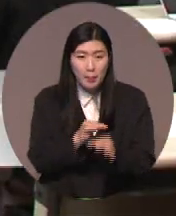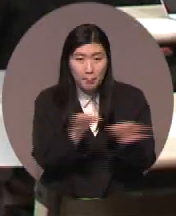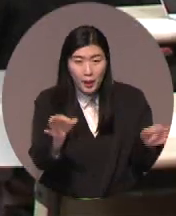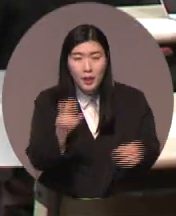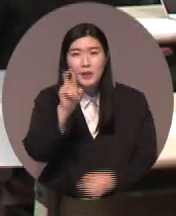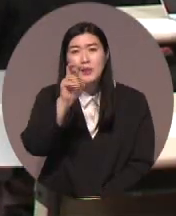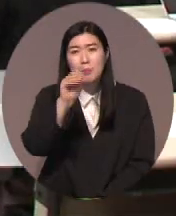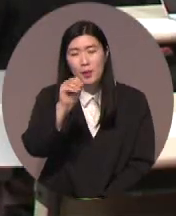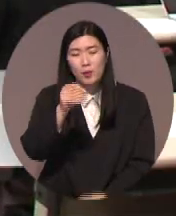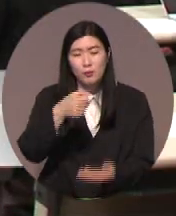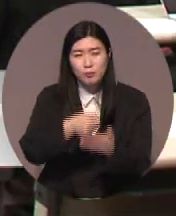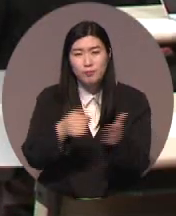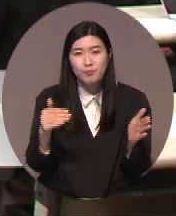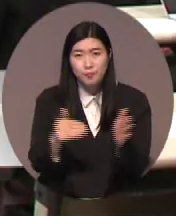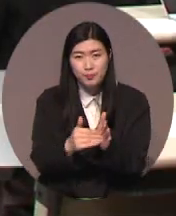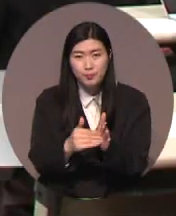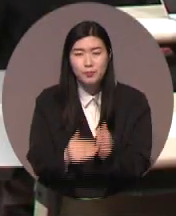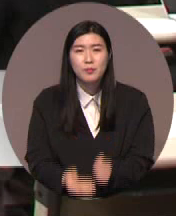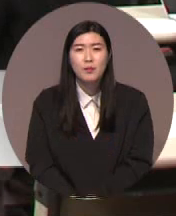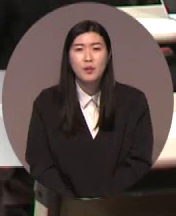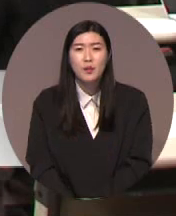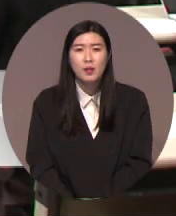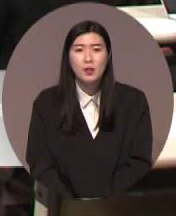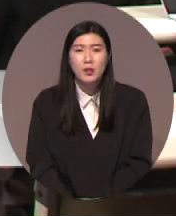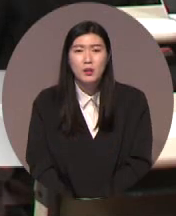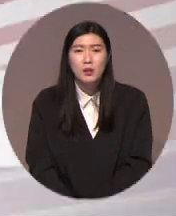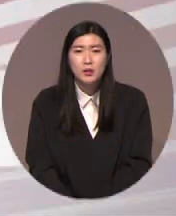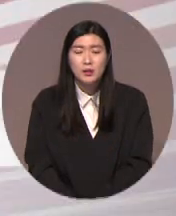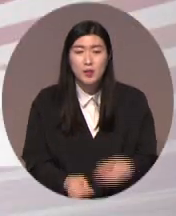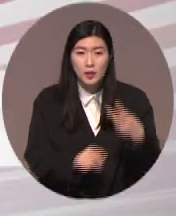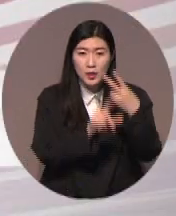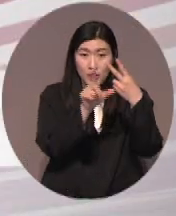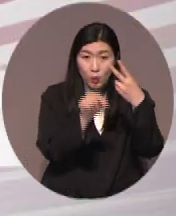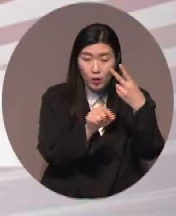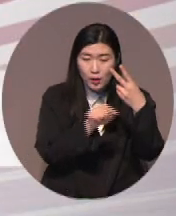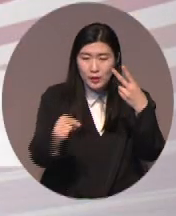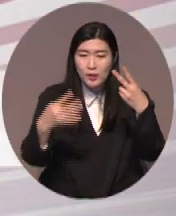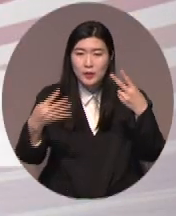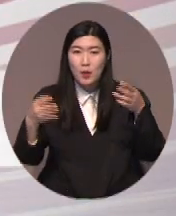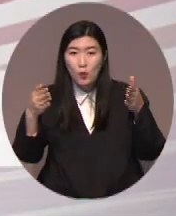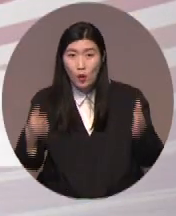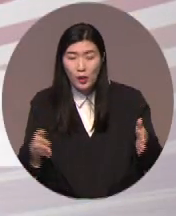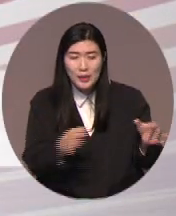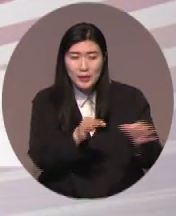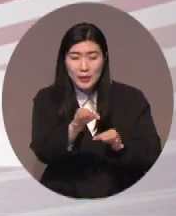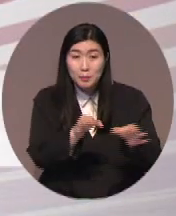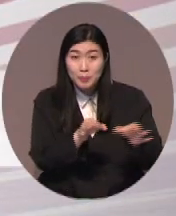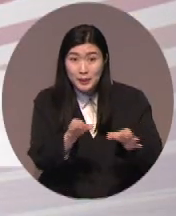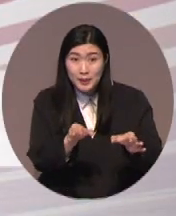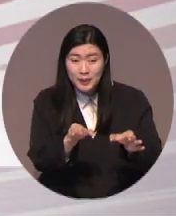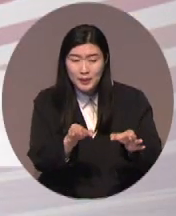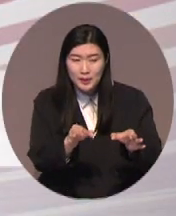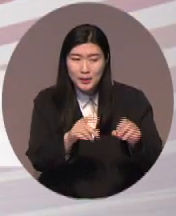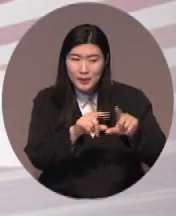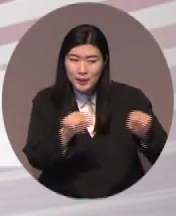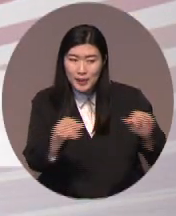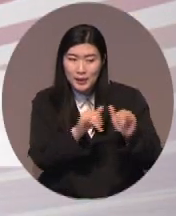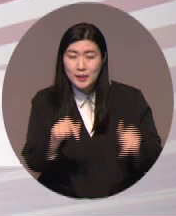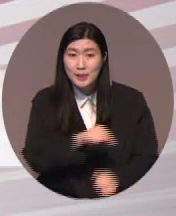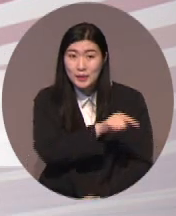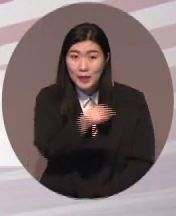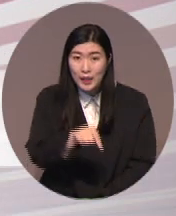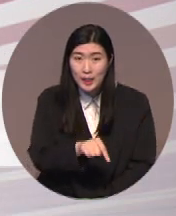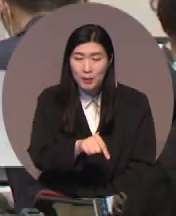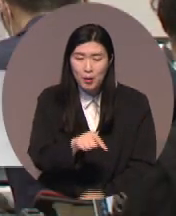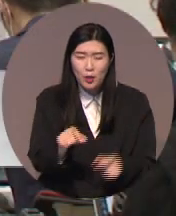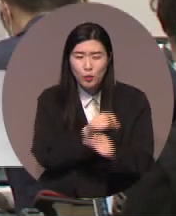에너지지원금 20만원을 지급합니다 또 2월에서 4월까지 음식점 등 소상공인 도시가스 사용요금 납부를